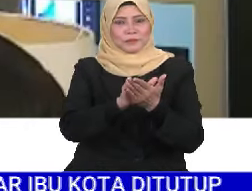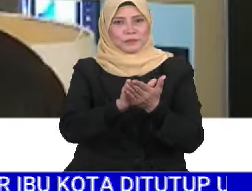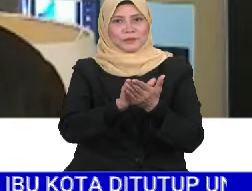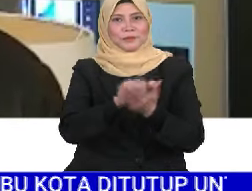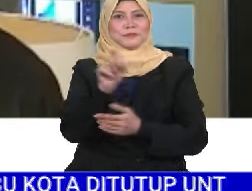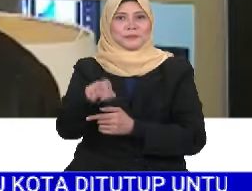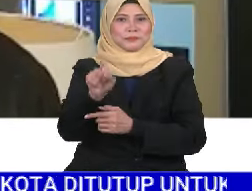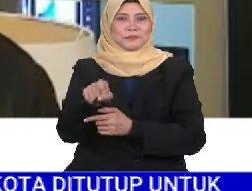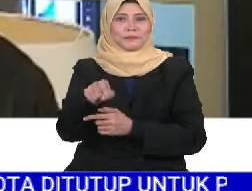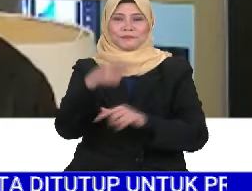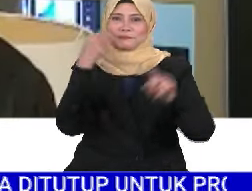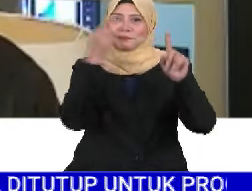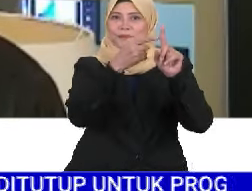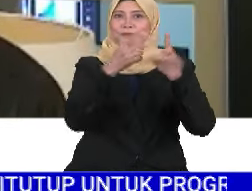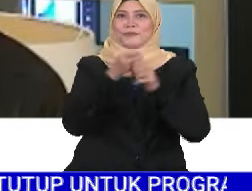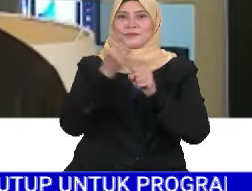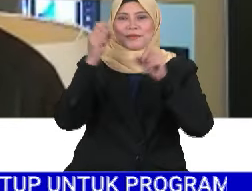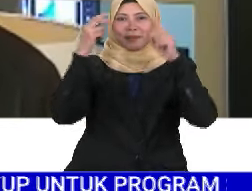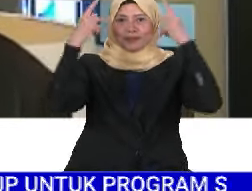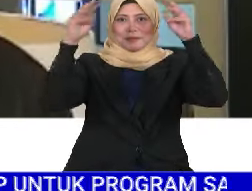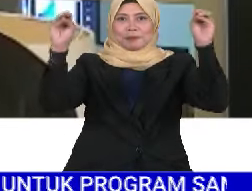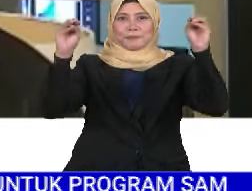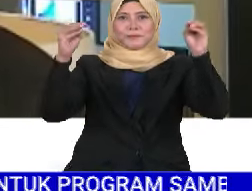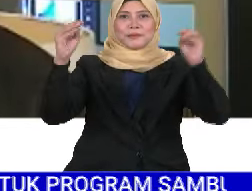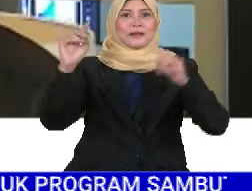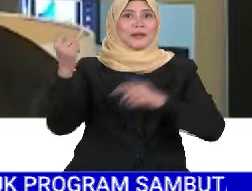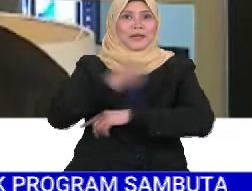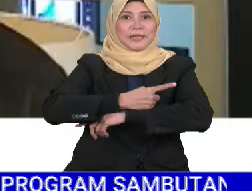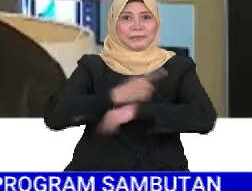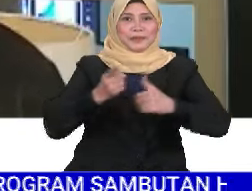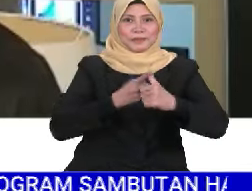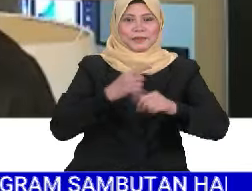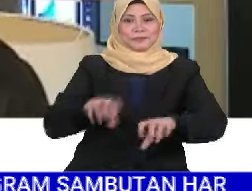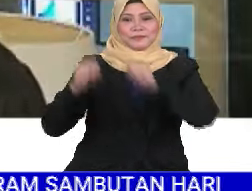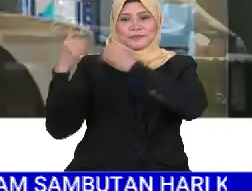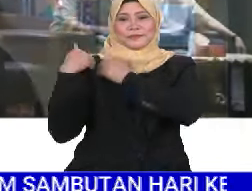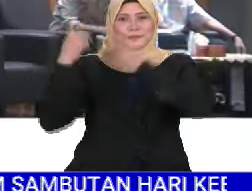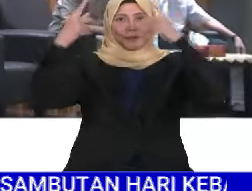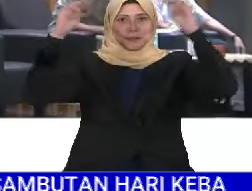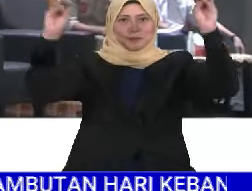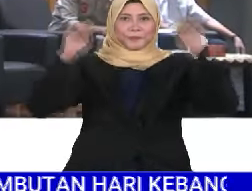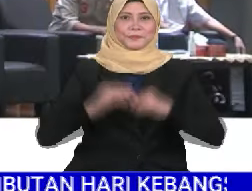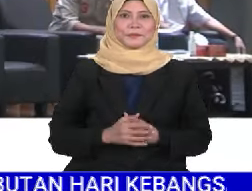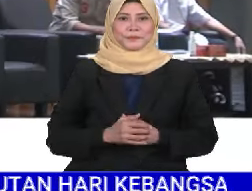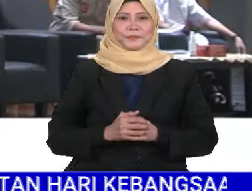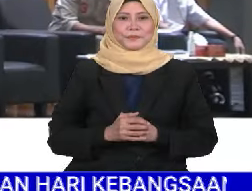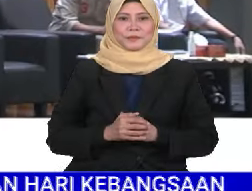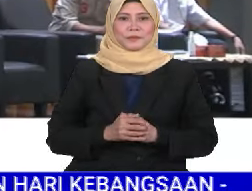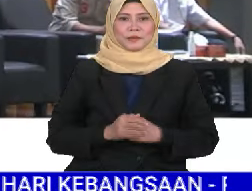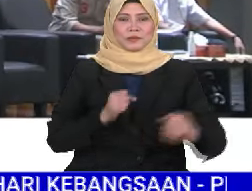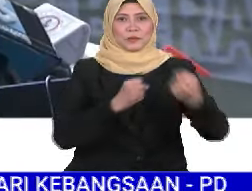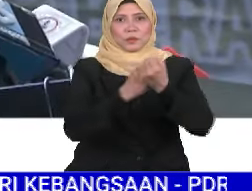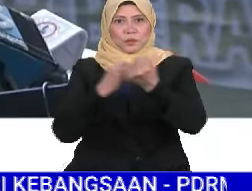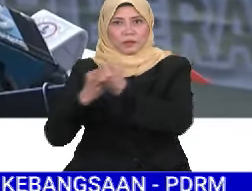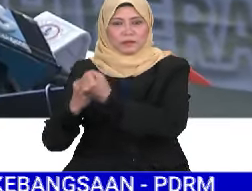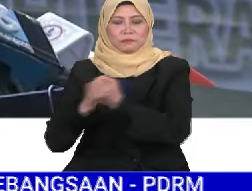menjadi hasrat Perdana Menteri daripada hari pertama beliau menjawat jawatan Perdana Menteri. Sokongan pelbagai pihak